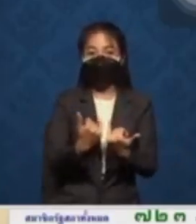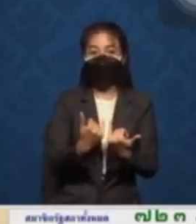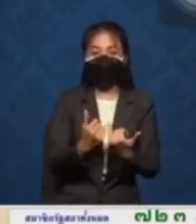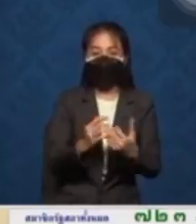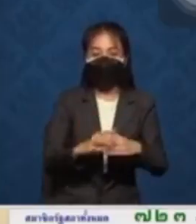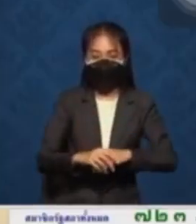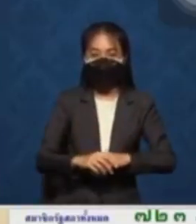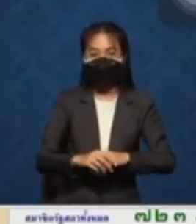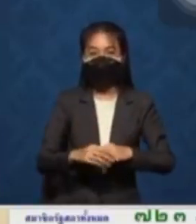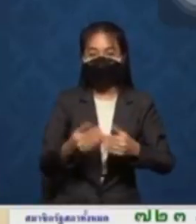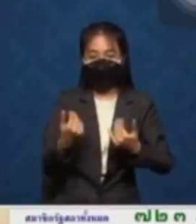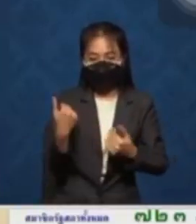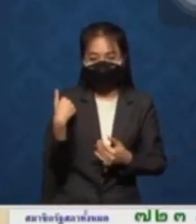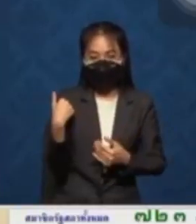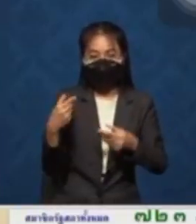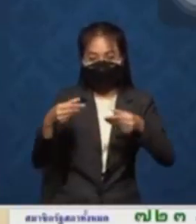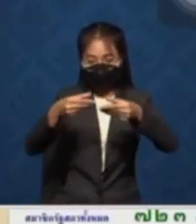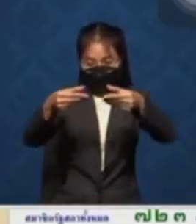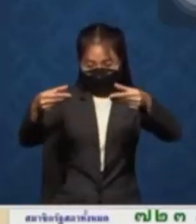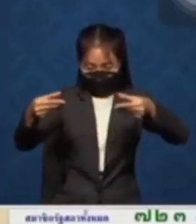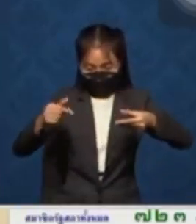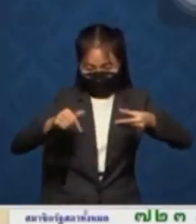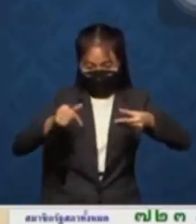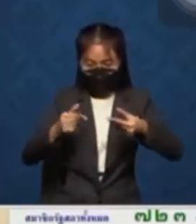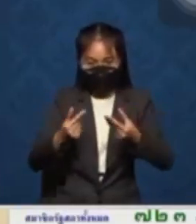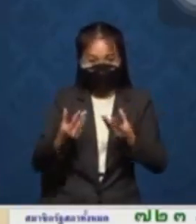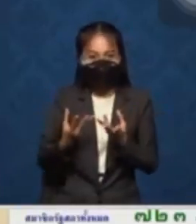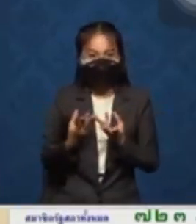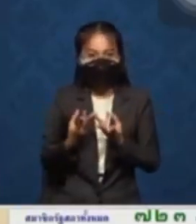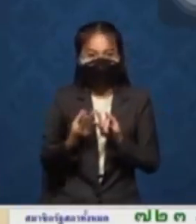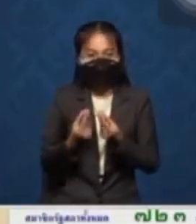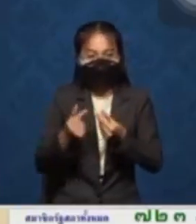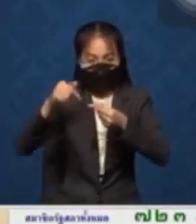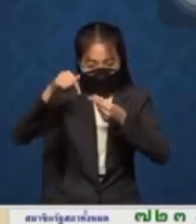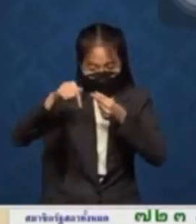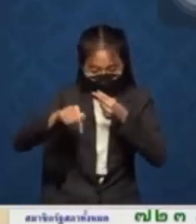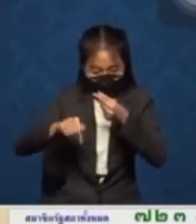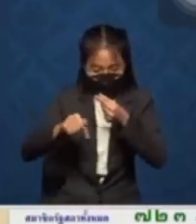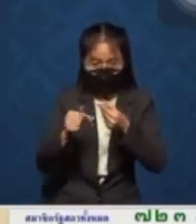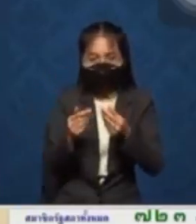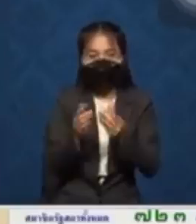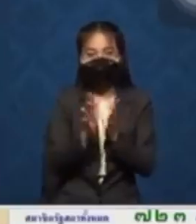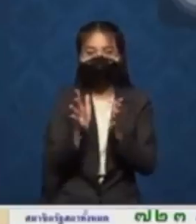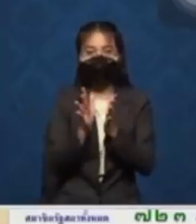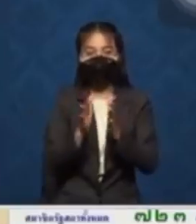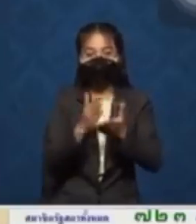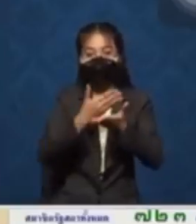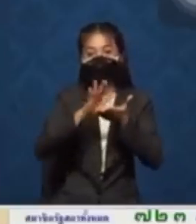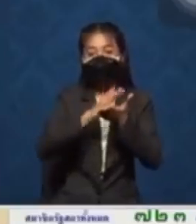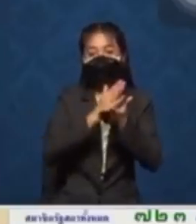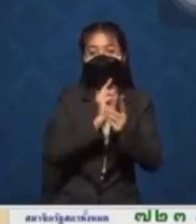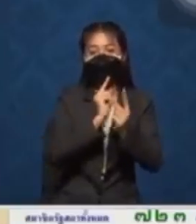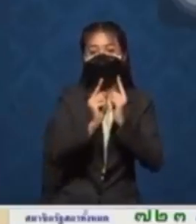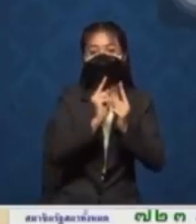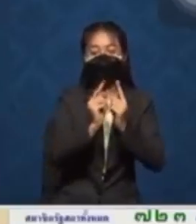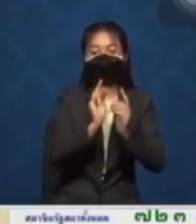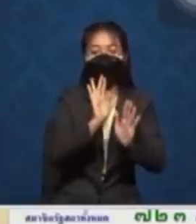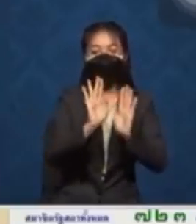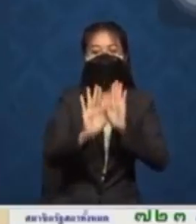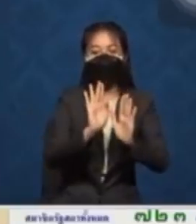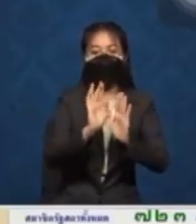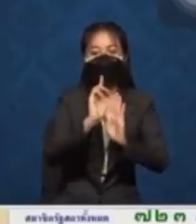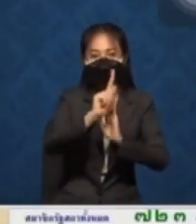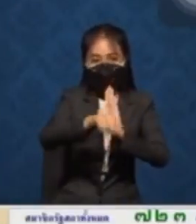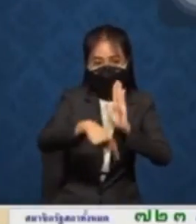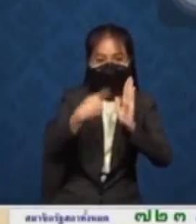เมื่อเนื้อหาของร่างแก้ไขรัฐมนูลรายมาตราของเรามีเนื้อหาที่ค่อนข้างเยอะเราจึงจะขออนุญาตแบ่งเวลาดังนี้นะครับจะขออนุญาตใช้เวลาประมาณ1ชั่วโมง